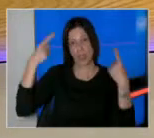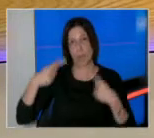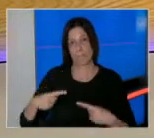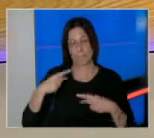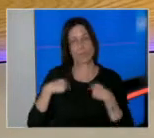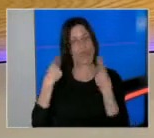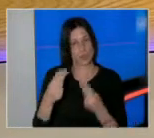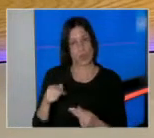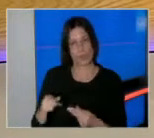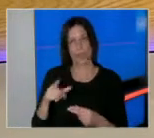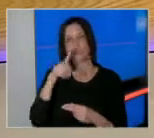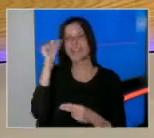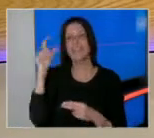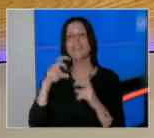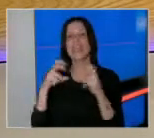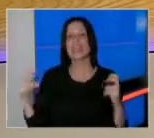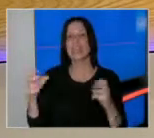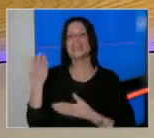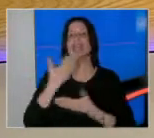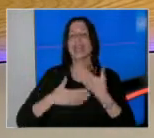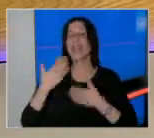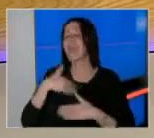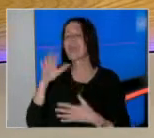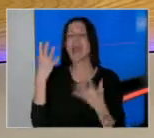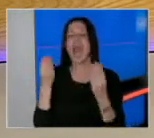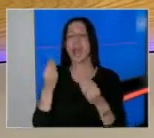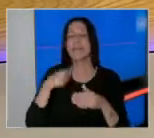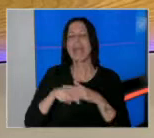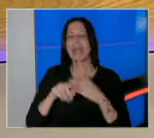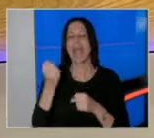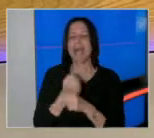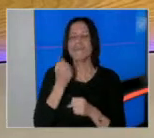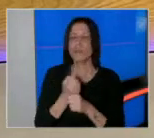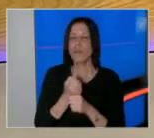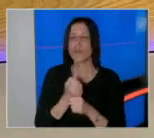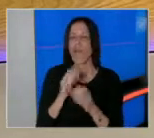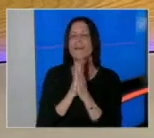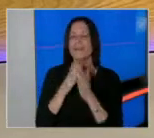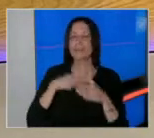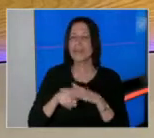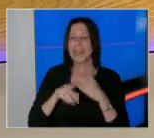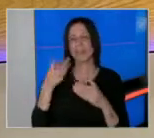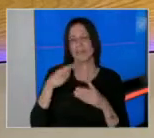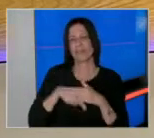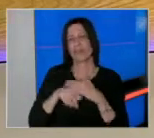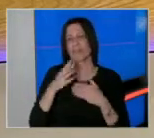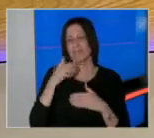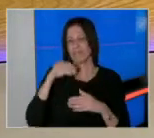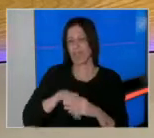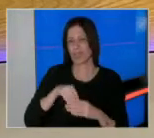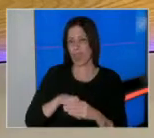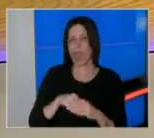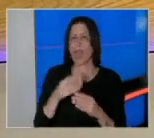לזה. תל אביב היא העיר שקלטה הכי הרבה מהגרי עבודה, מבקשי מקלט ופליטים לתוכה. מדינת